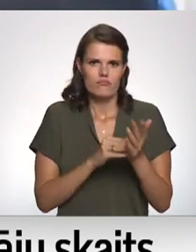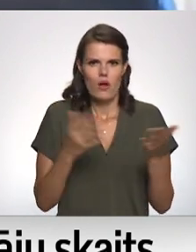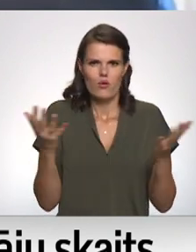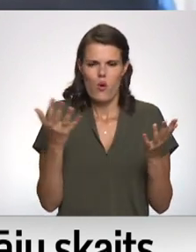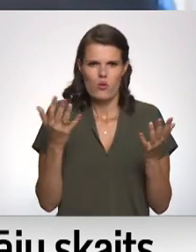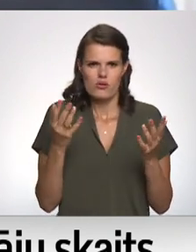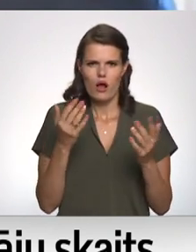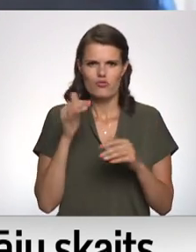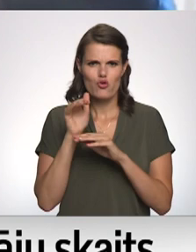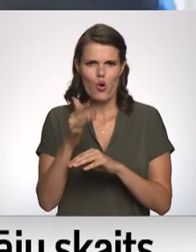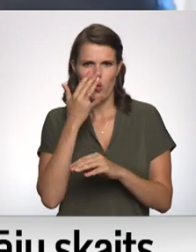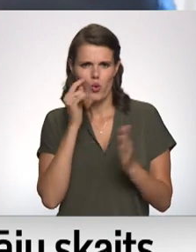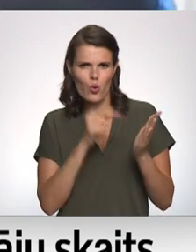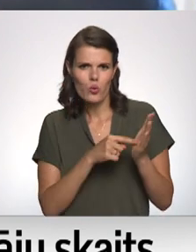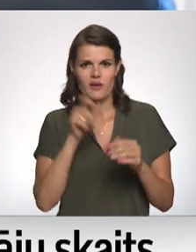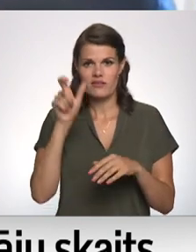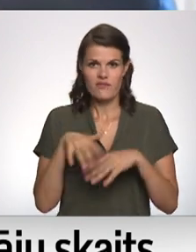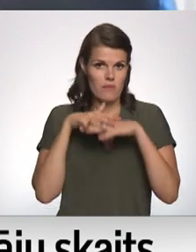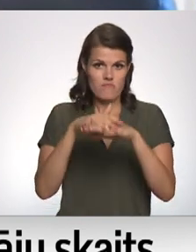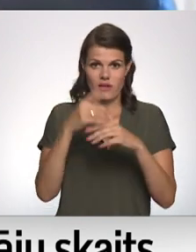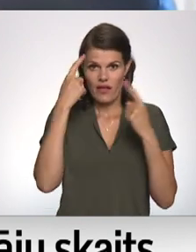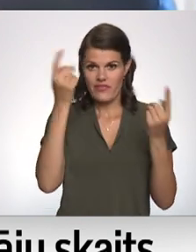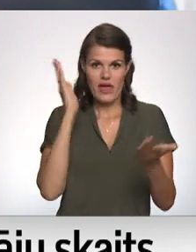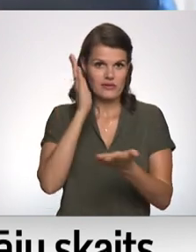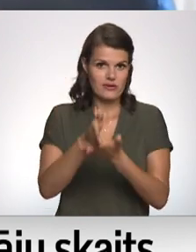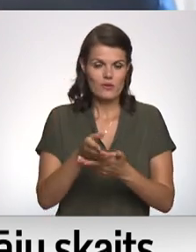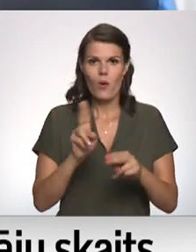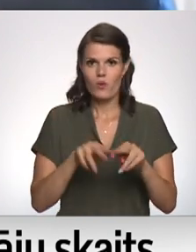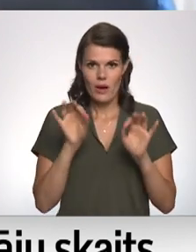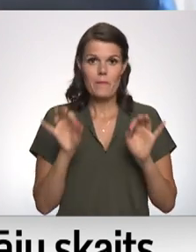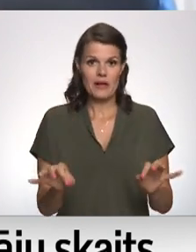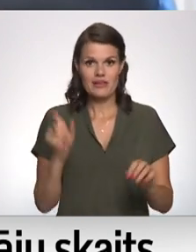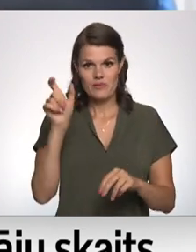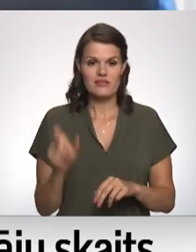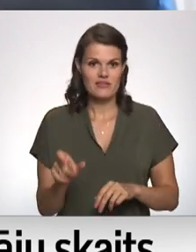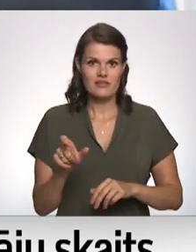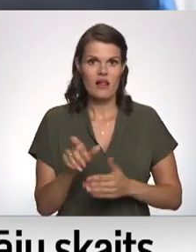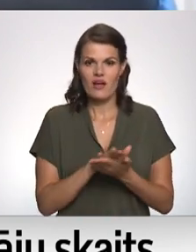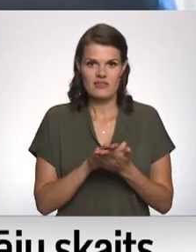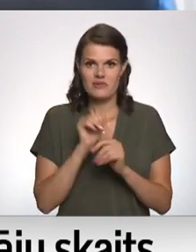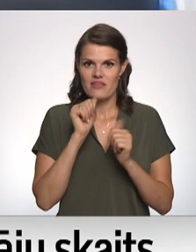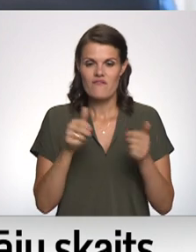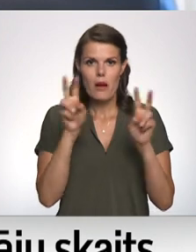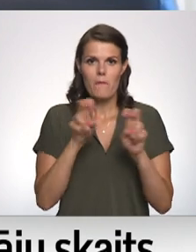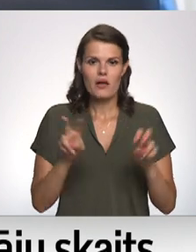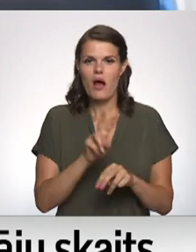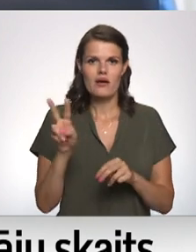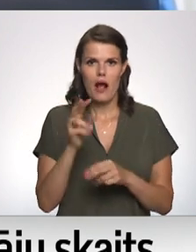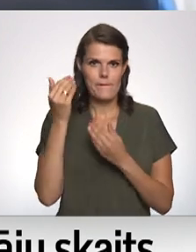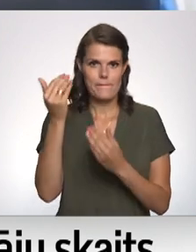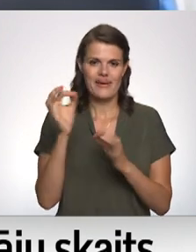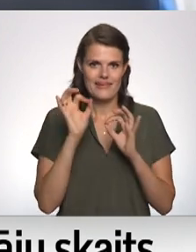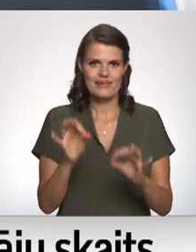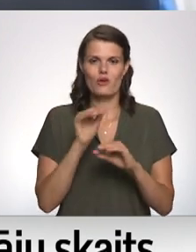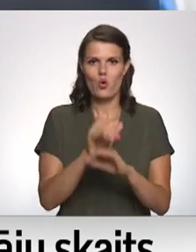konta numurus un cilvēki maksā uz nezināmiem konta numuriem un īstenībā cilvēks to vispār nevar pārbaudīt, kam viņš īsti maksā. Līdz